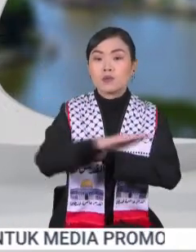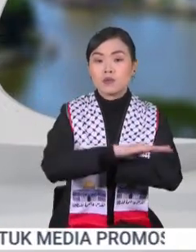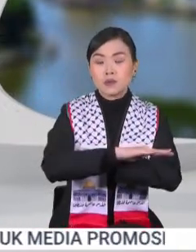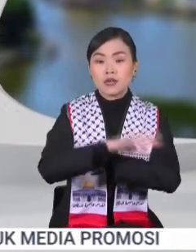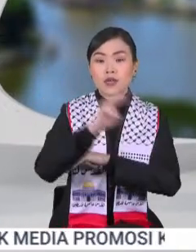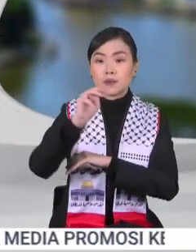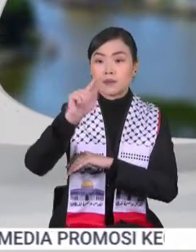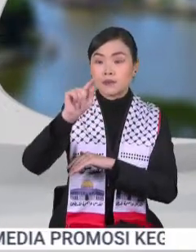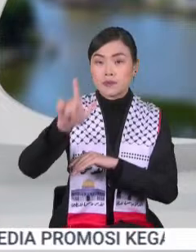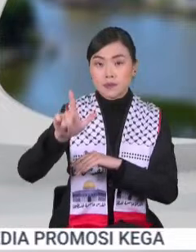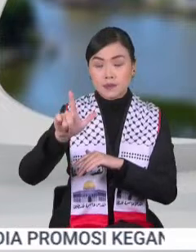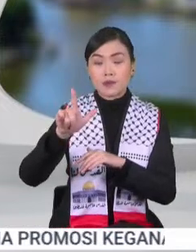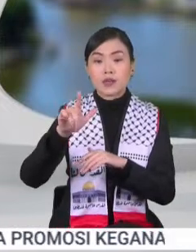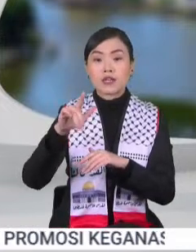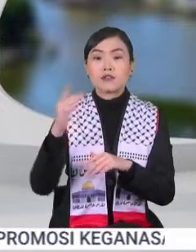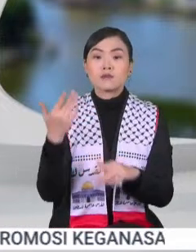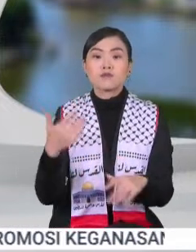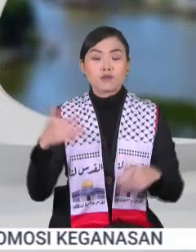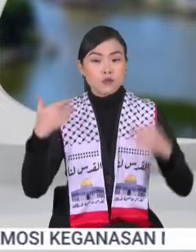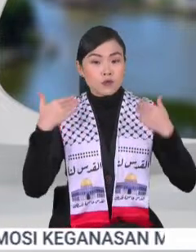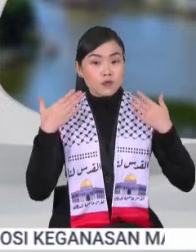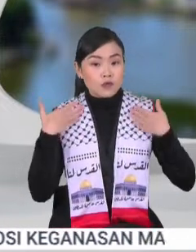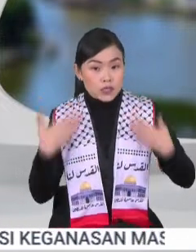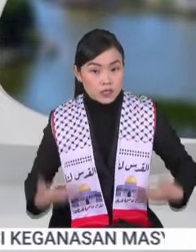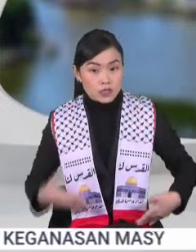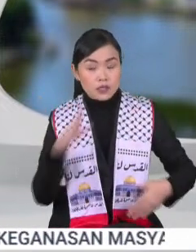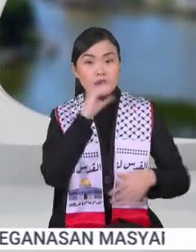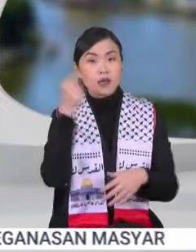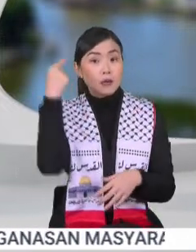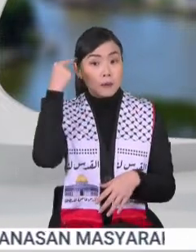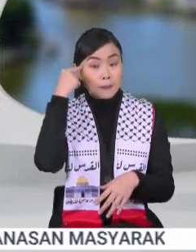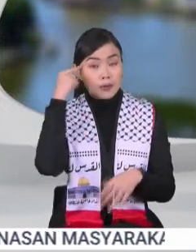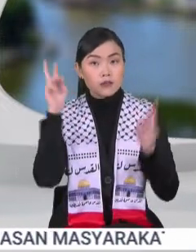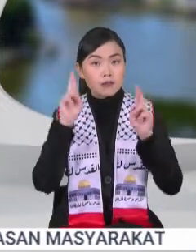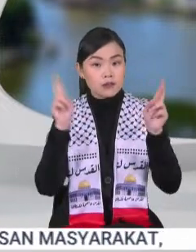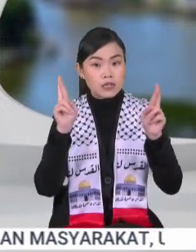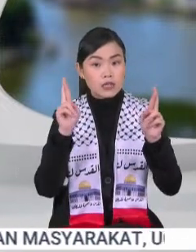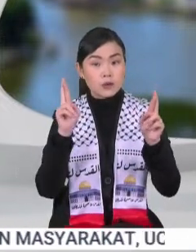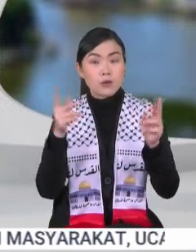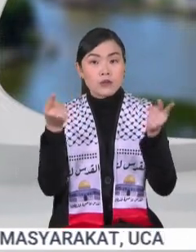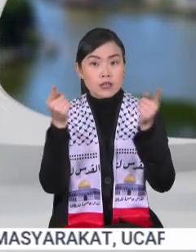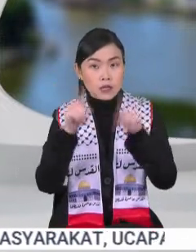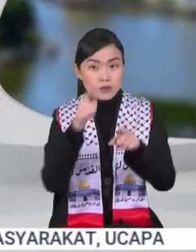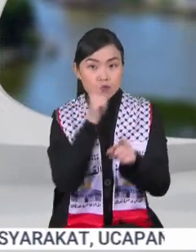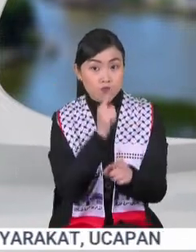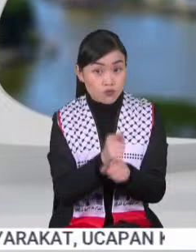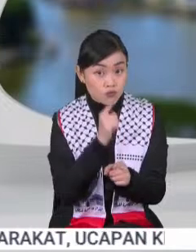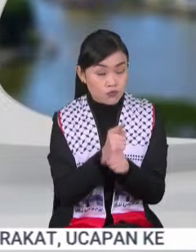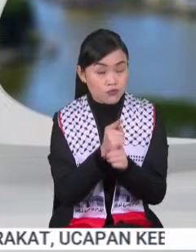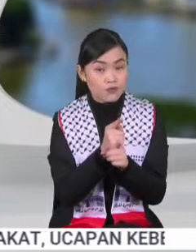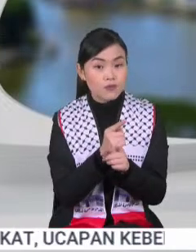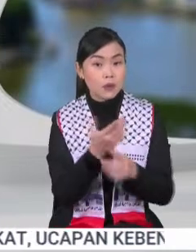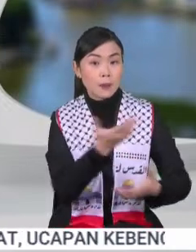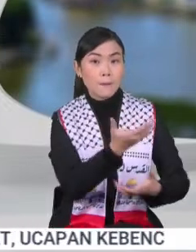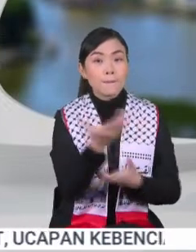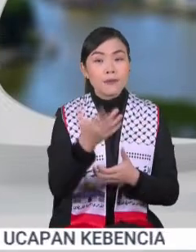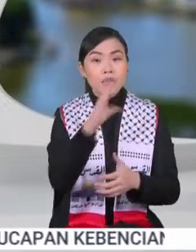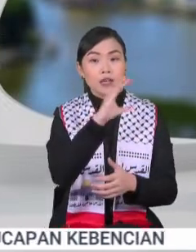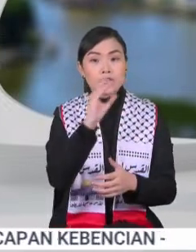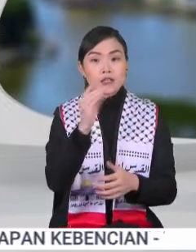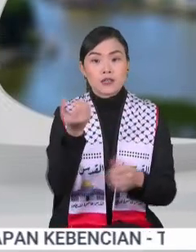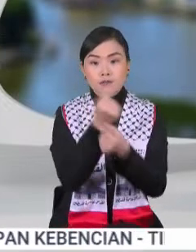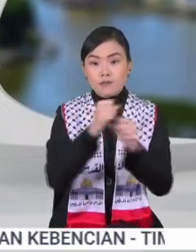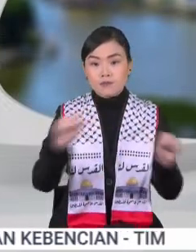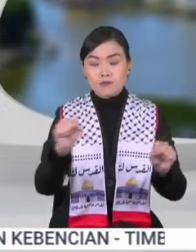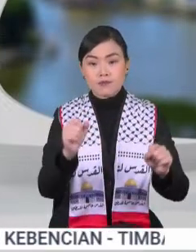selain menyiapkan diri dari segi fizikal dan mental apabila situasi sebenar berlaku pengarah jabatan Bomba dan penyelamat Malaysia